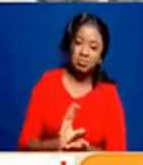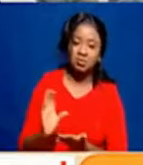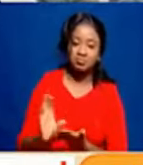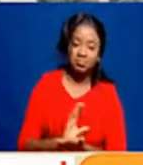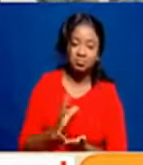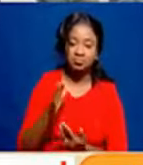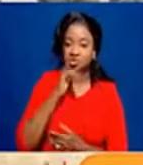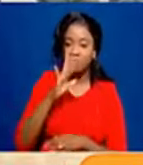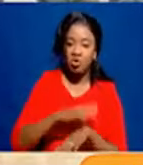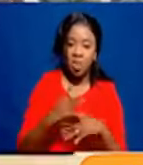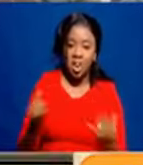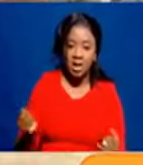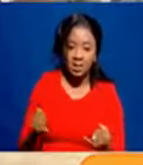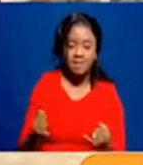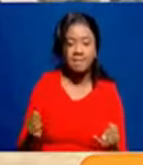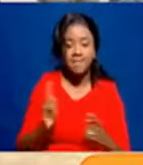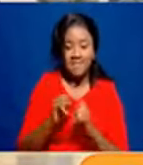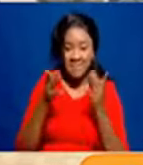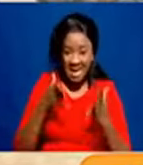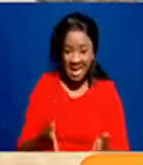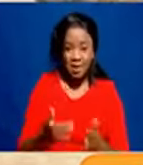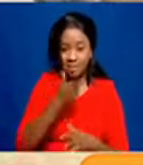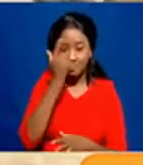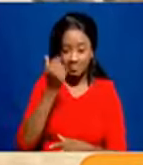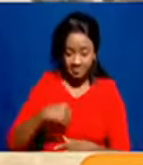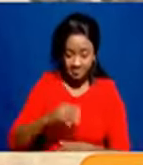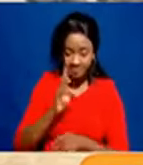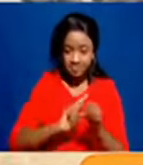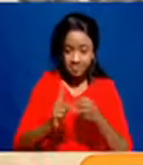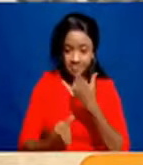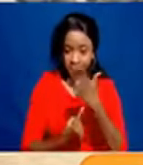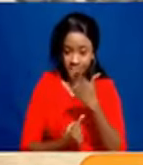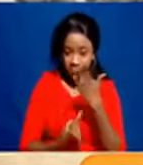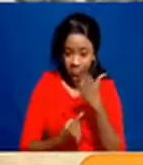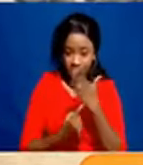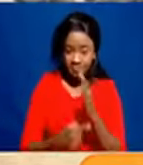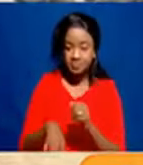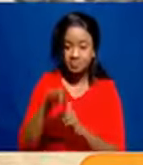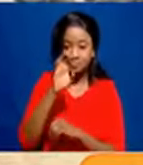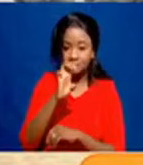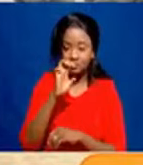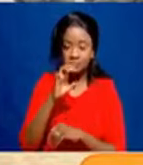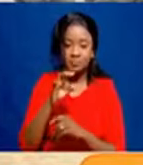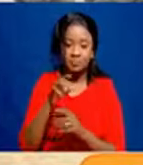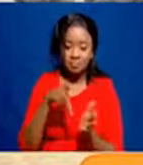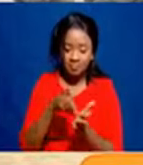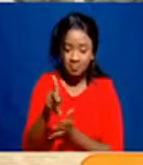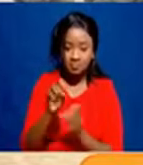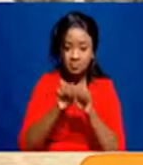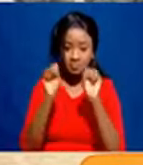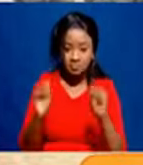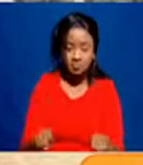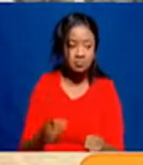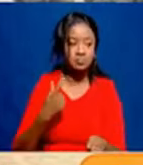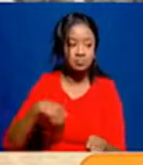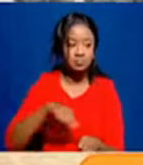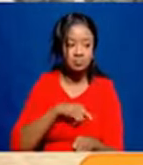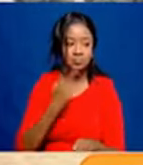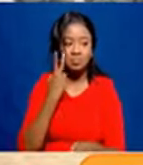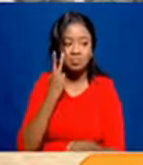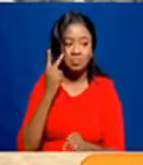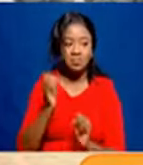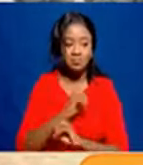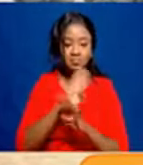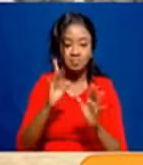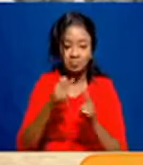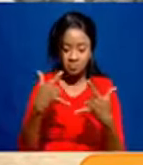paying through the manual system, lakini sasa kwa vile tunaanza kutumia e-pay system tunaona kwamba tutaweza kuziba